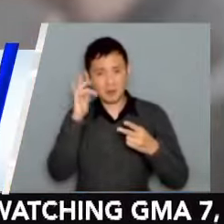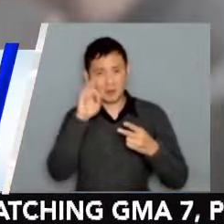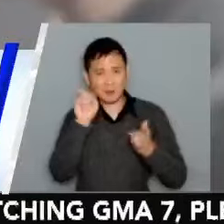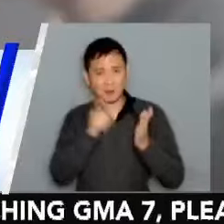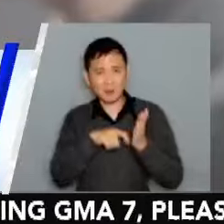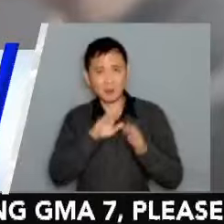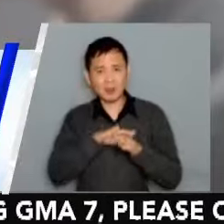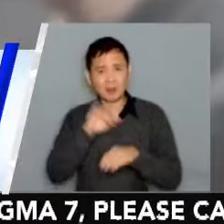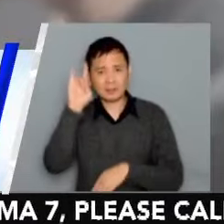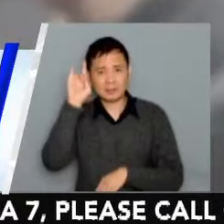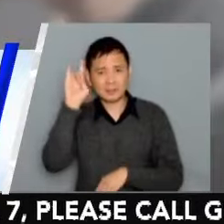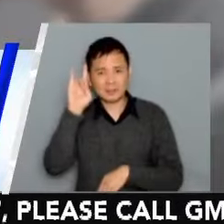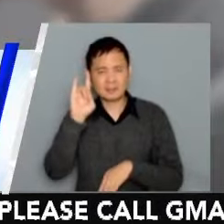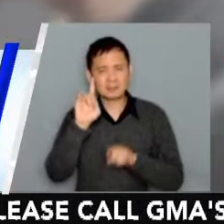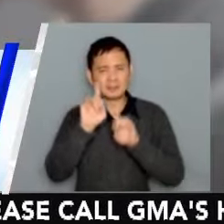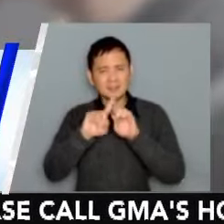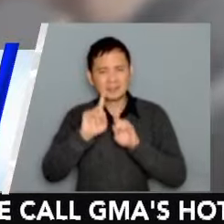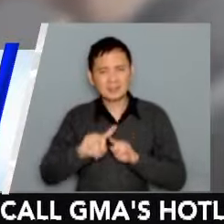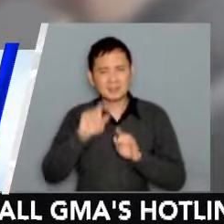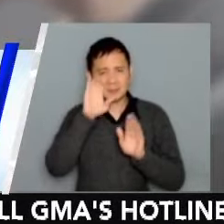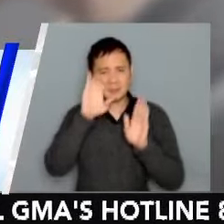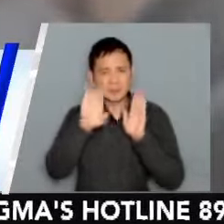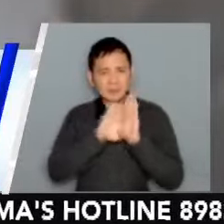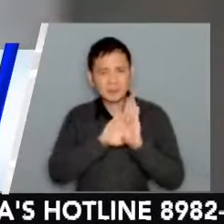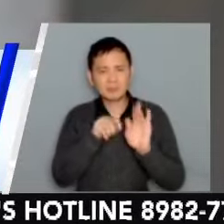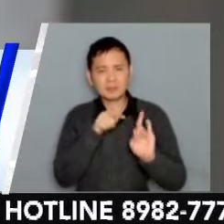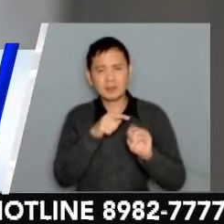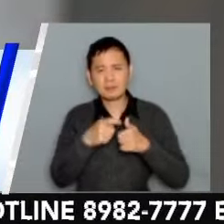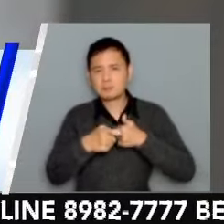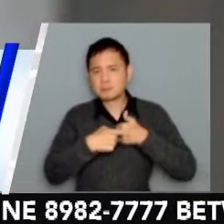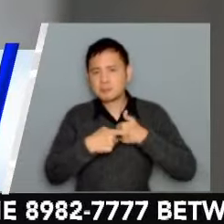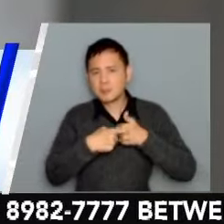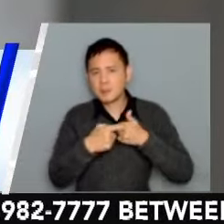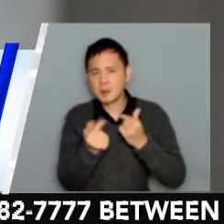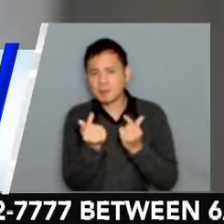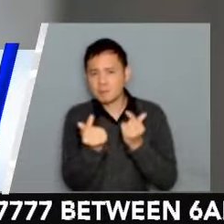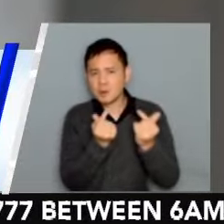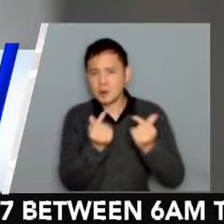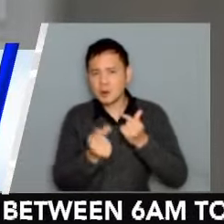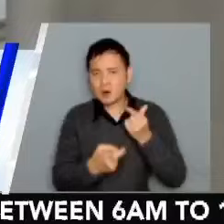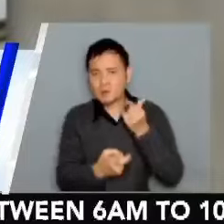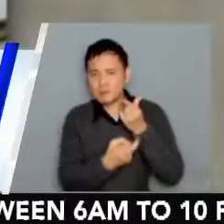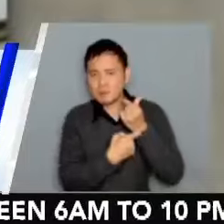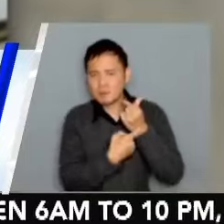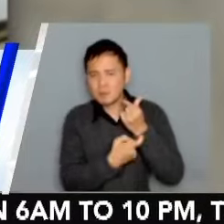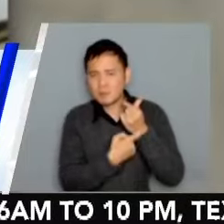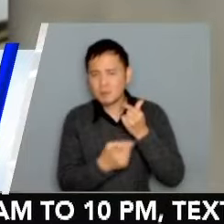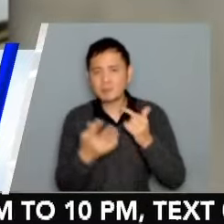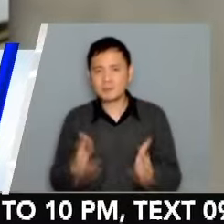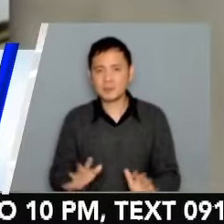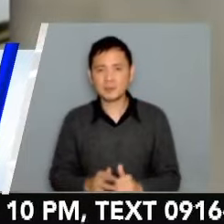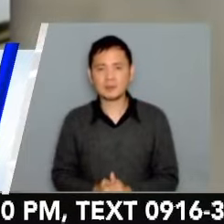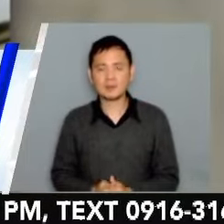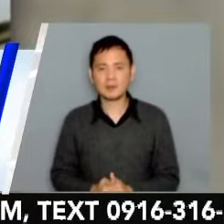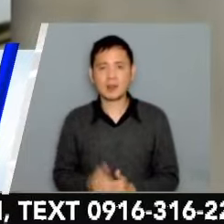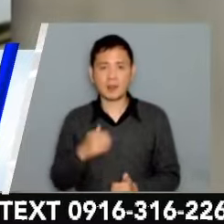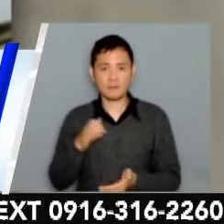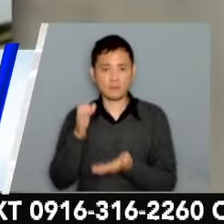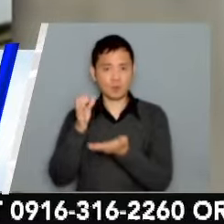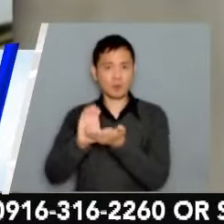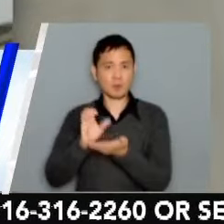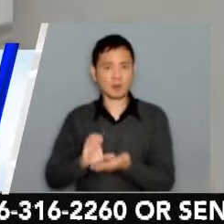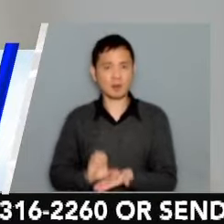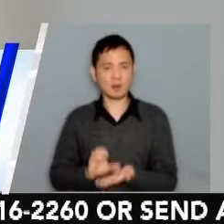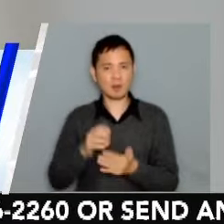pinusuan ni Kobe ang ilang pictures ni Kailin sa Instagram. Sa isang post ng Shining Inheritance star, top comment pa ang heart eyes emoji